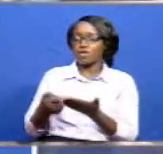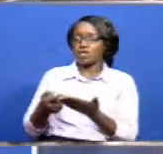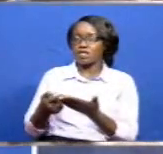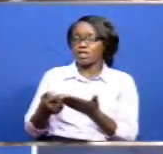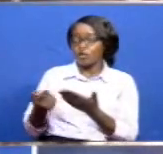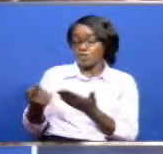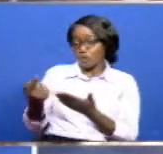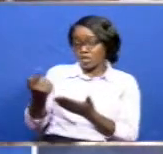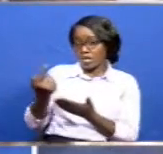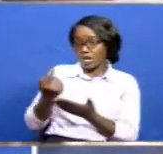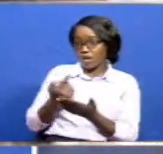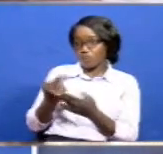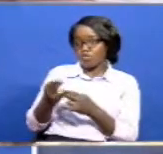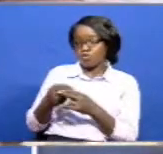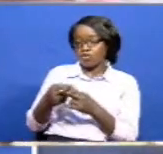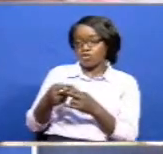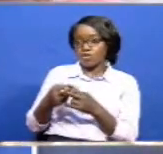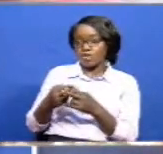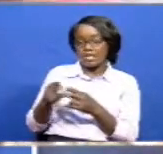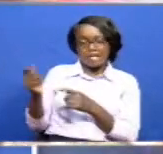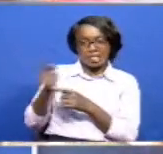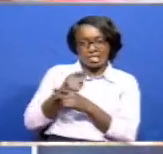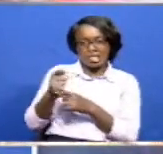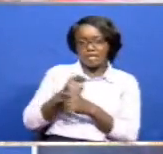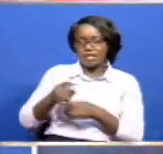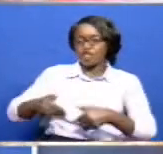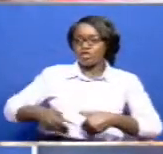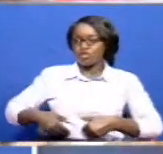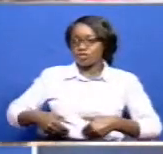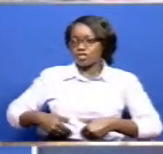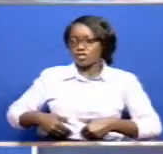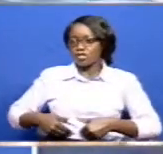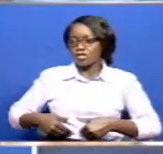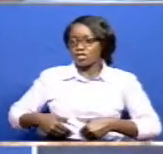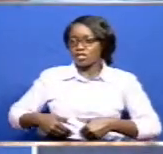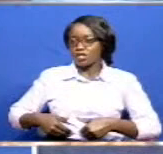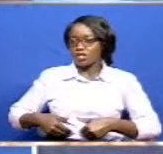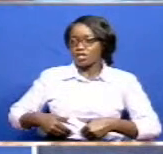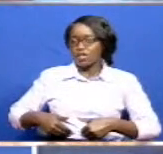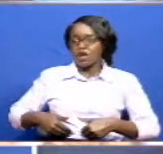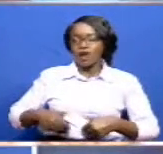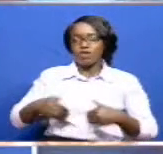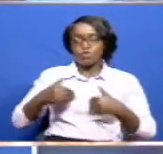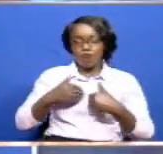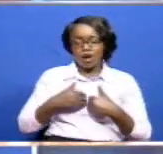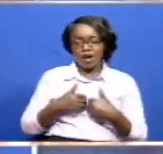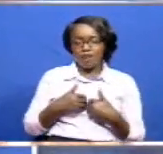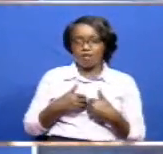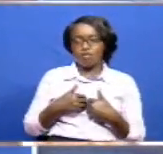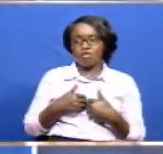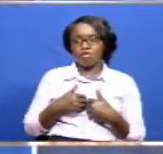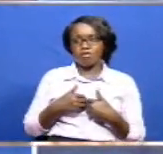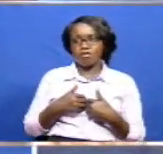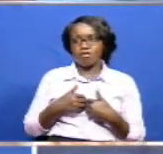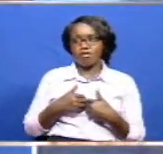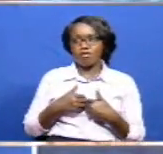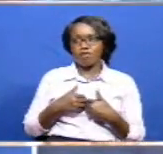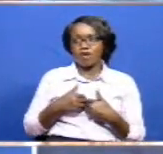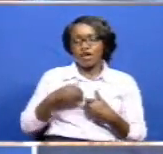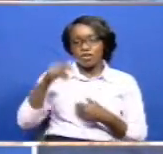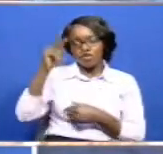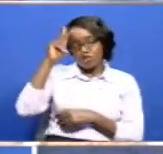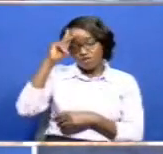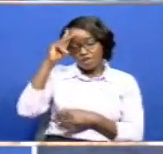hapa kuwapatia mafunzo vijana ili waweze kuwa na ile taaluma